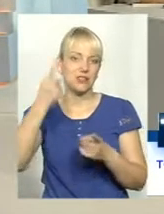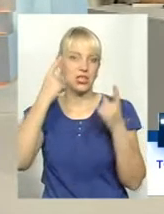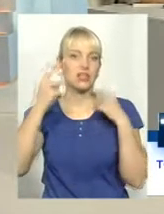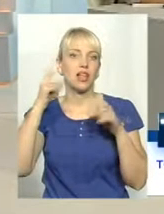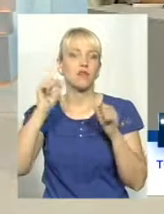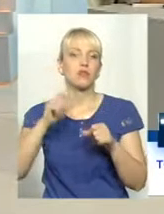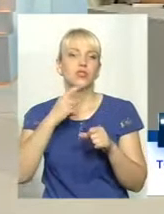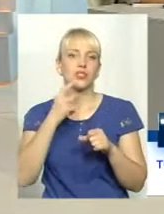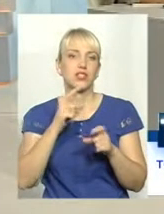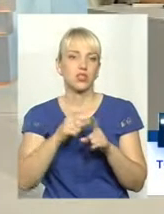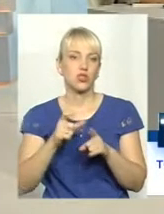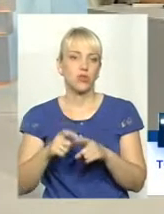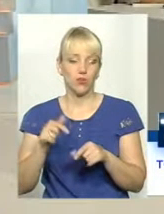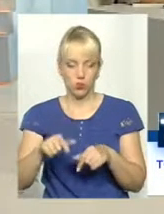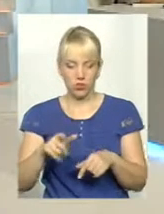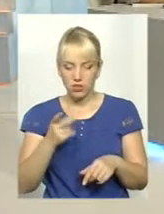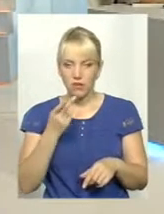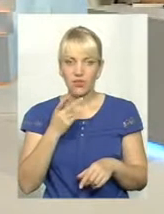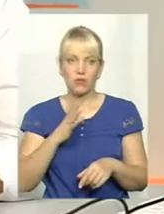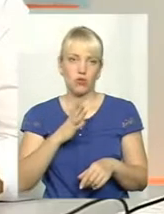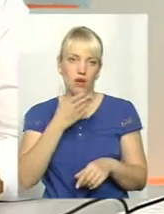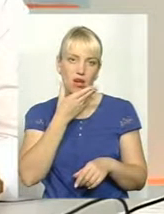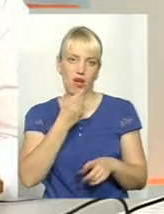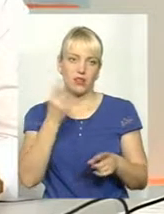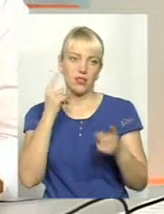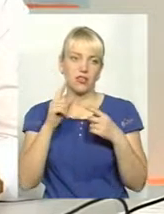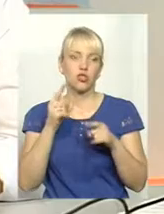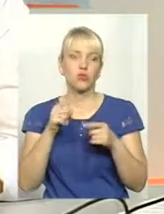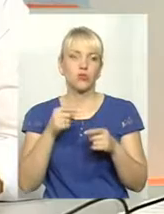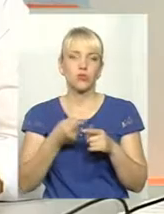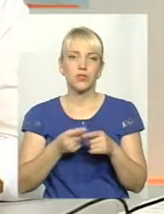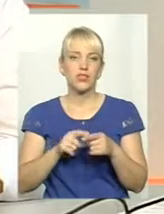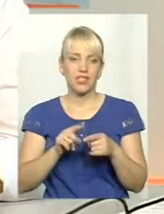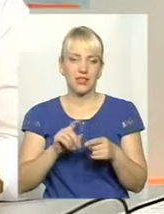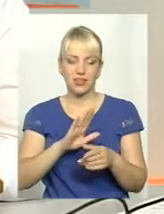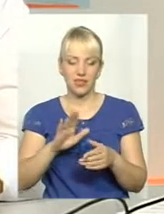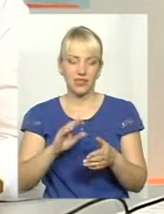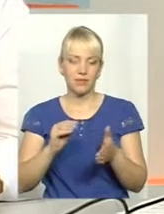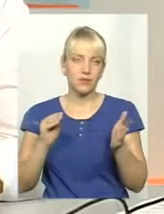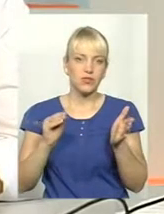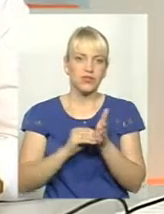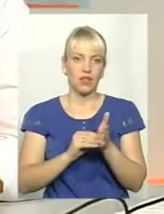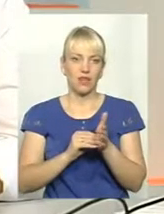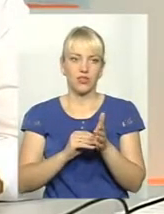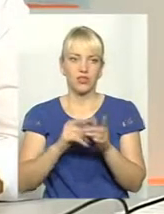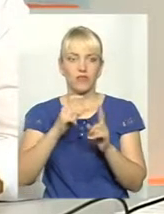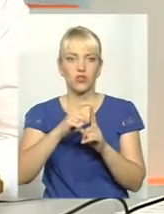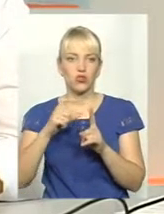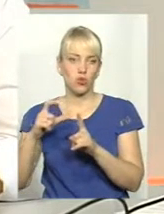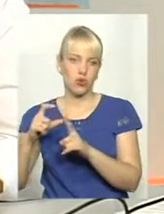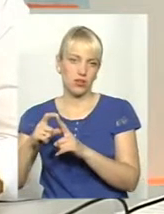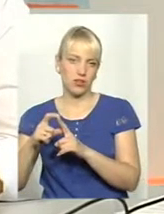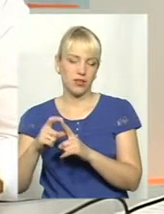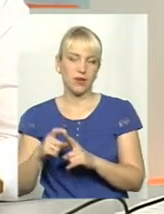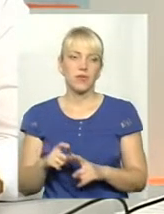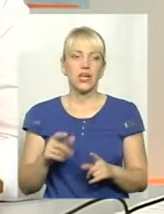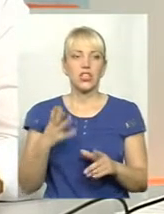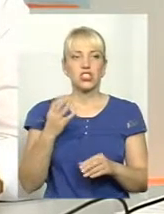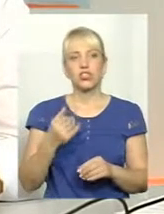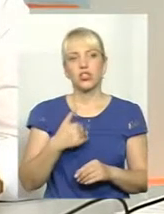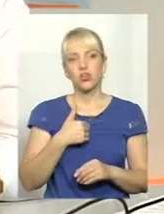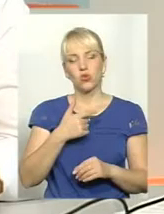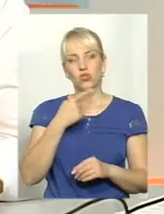були торговим краєм, ми ним є і ми ним залишимося. Тому, можливо, перехрестя і має бути. Я би назвала перехрестя